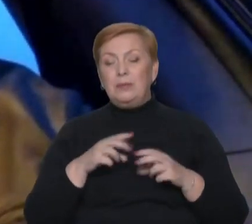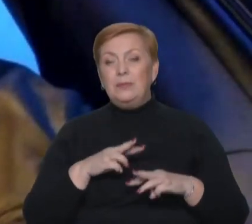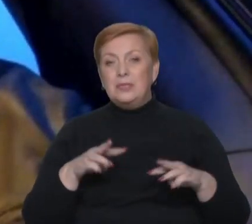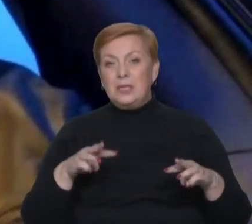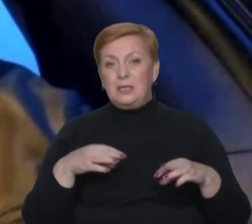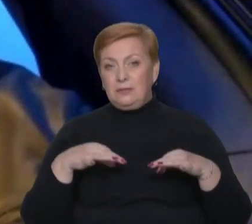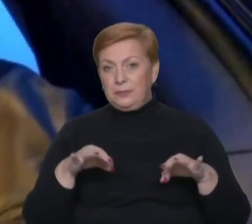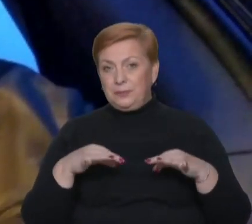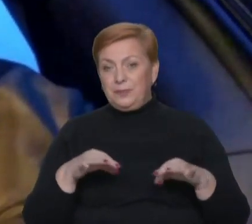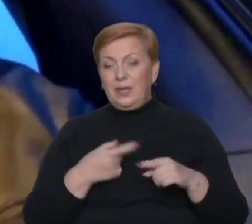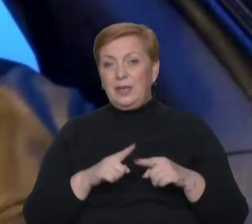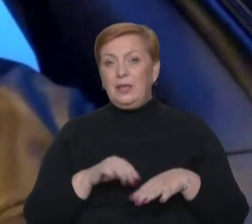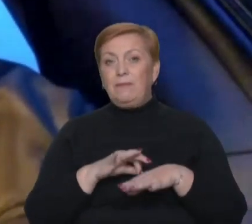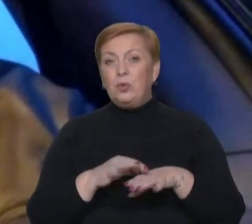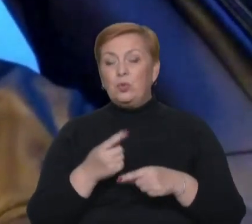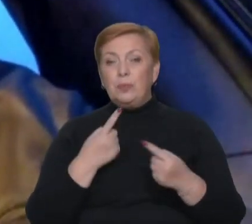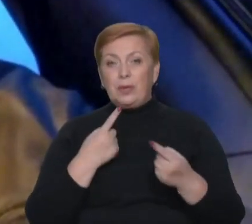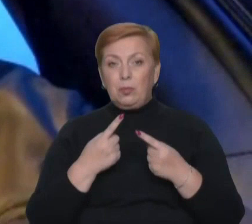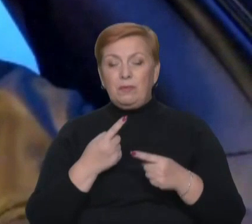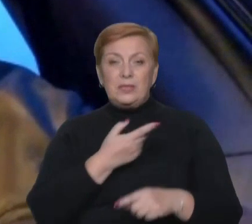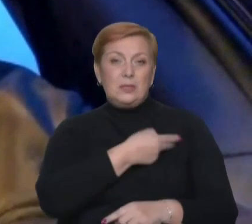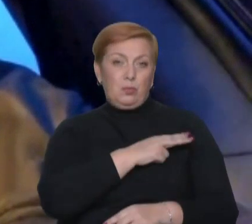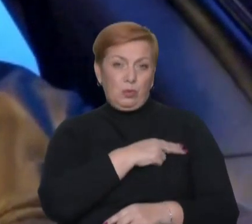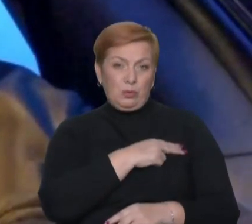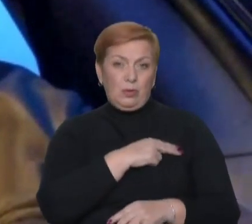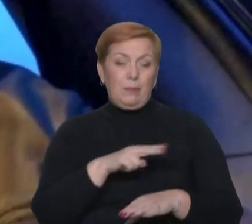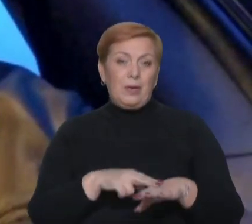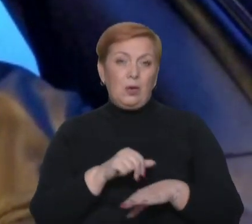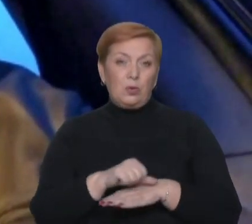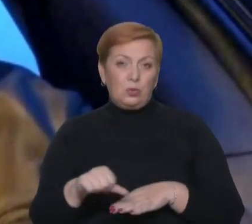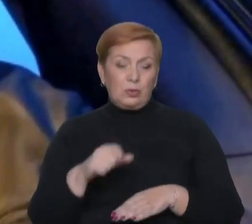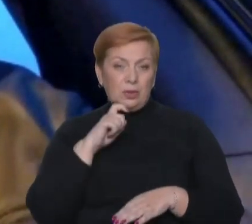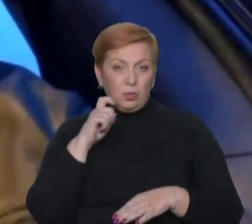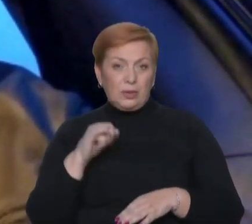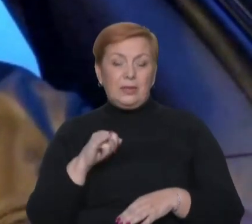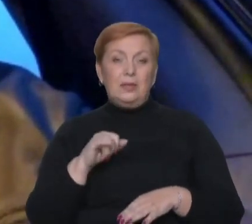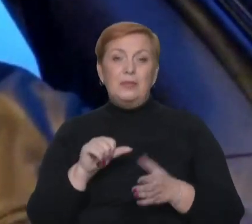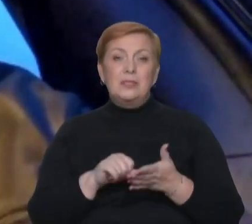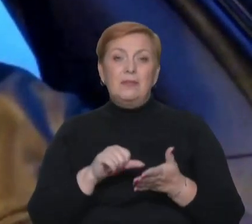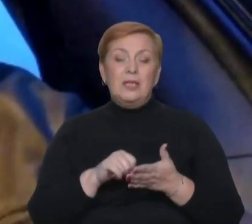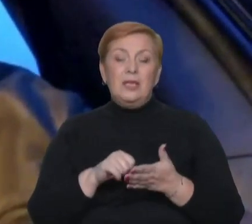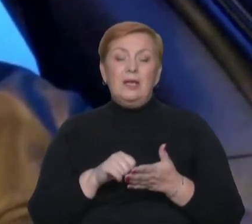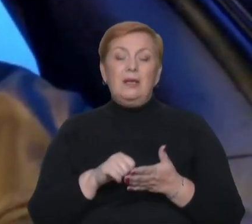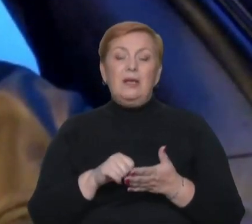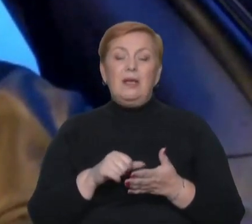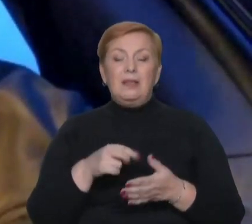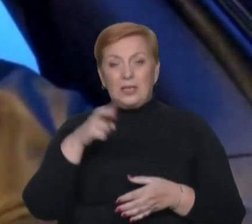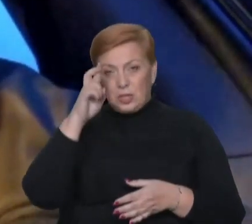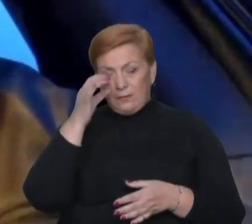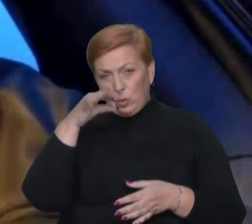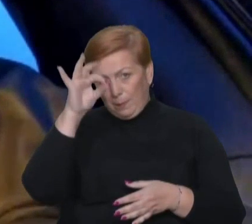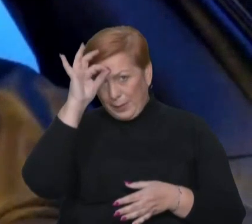польською стороною прикордонники України і представники державної митної служби України